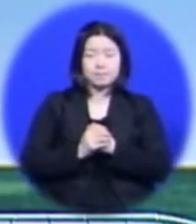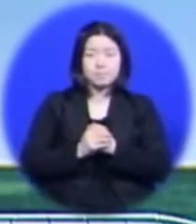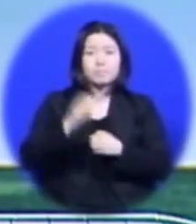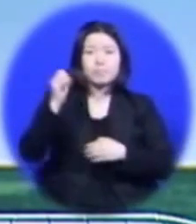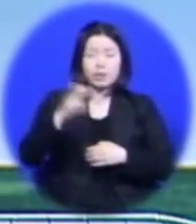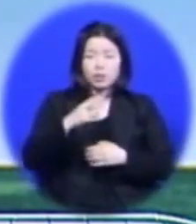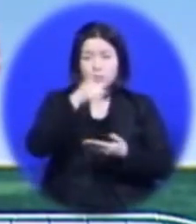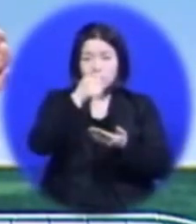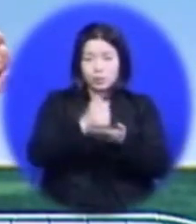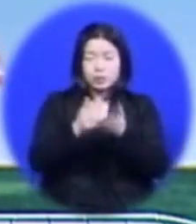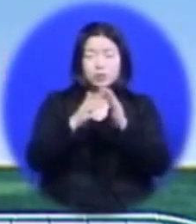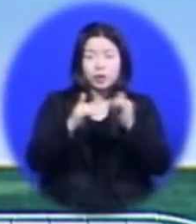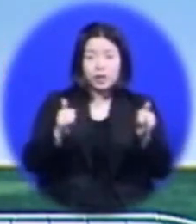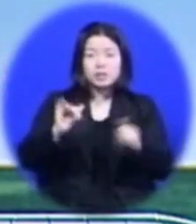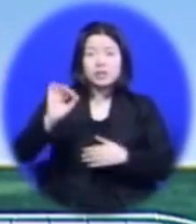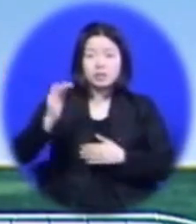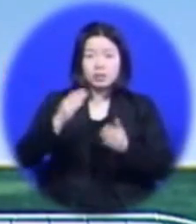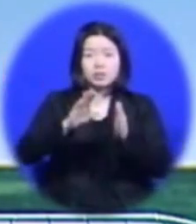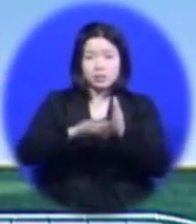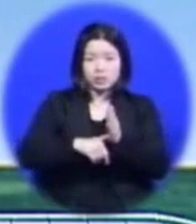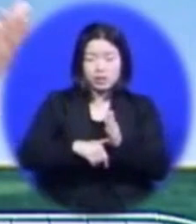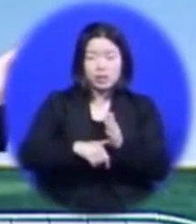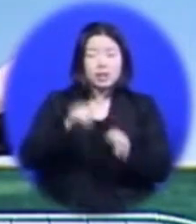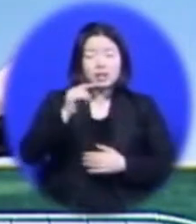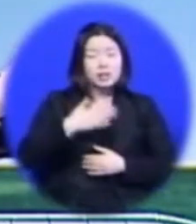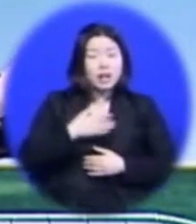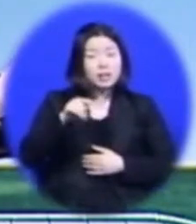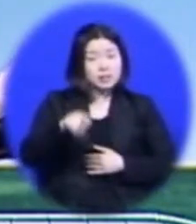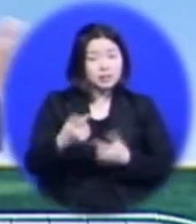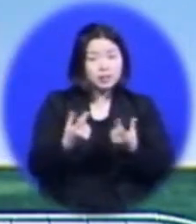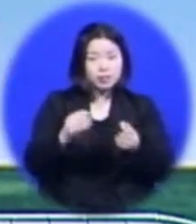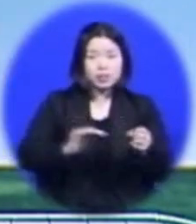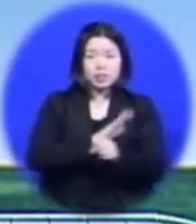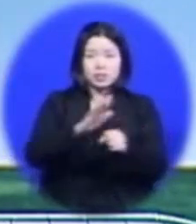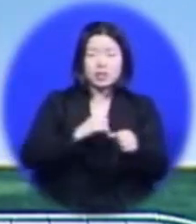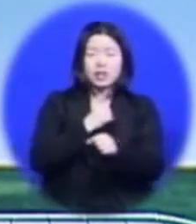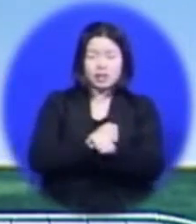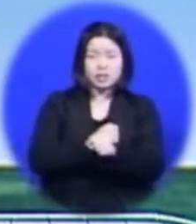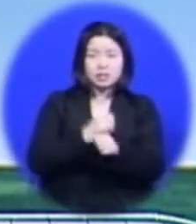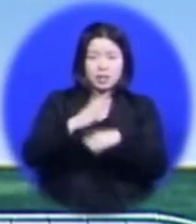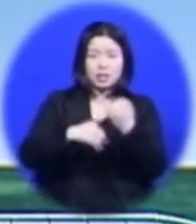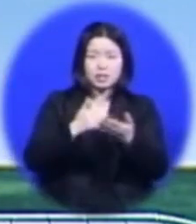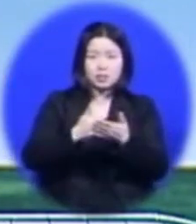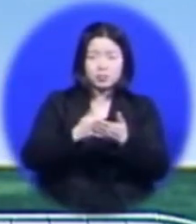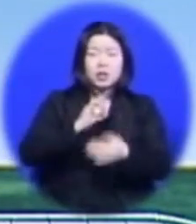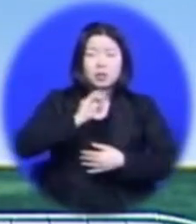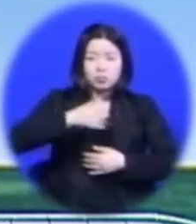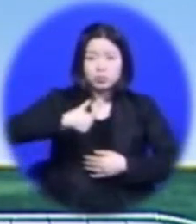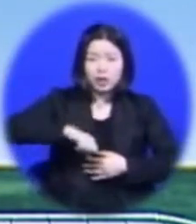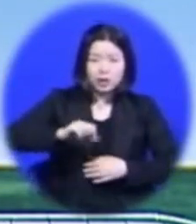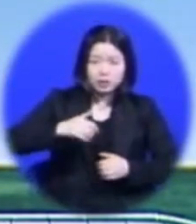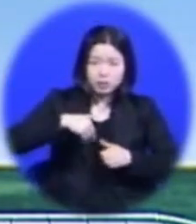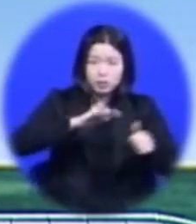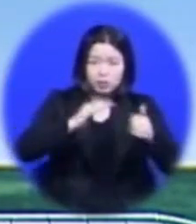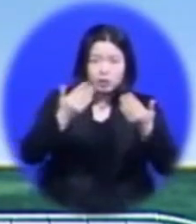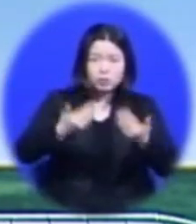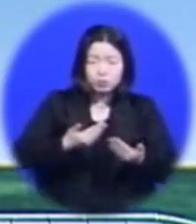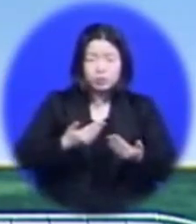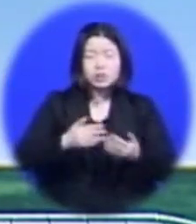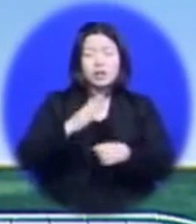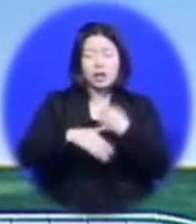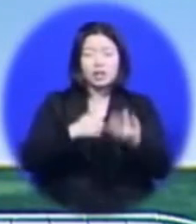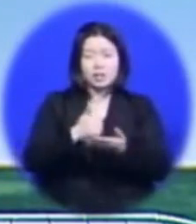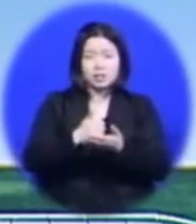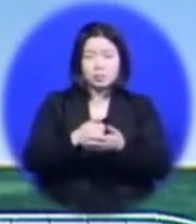그리고 죄인이었을 때도 나를 그렇게 사랑하신 하나님, 독생자까지 주신 하나님, 이제